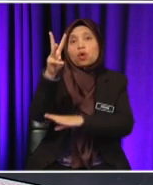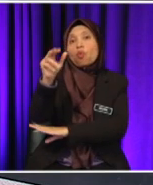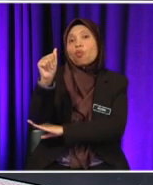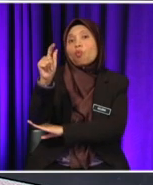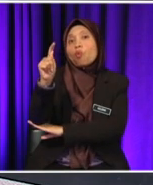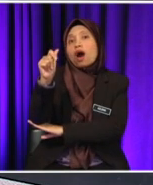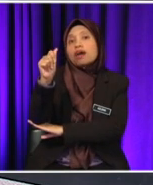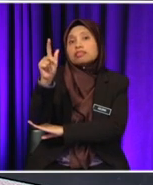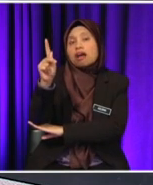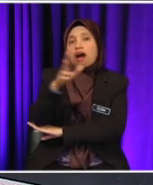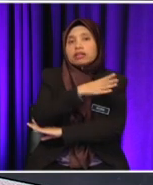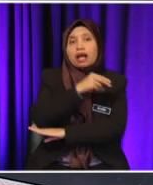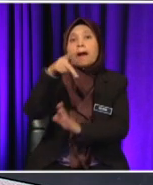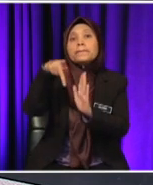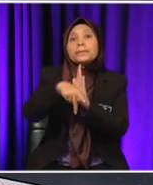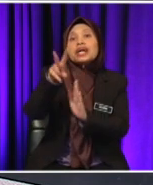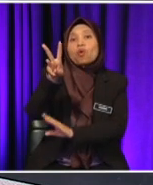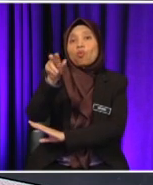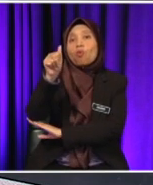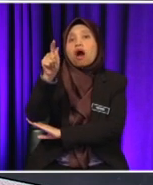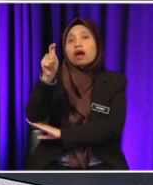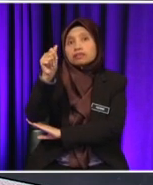dalam cerpen udah bersedia